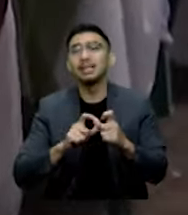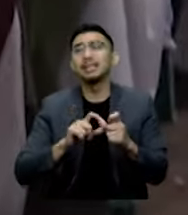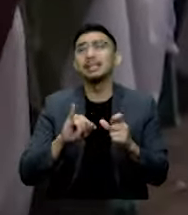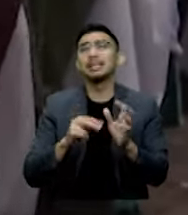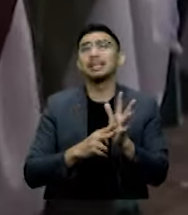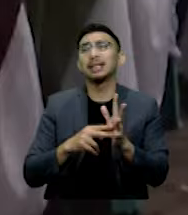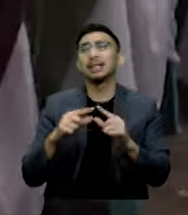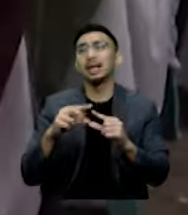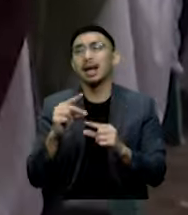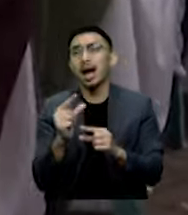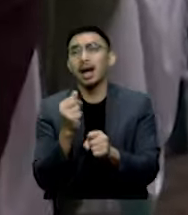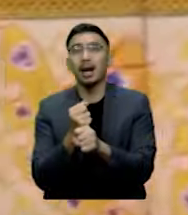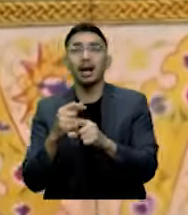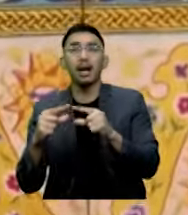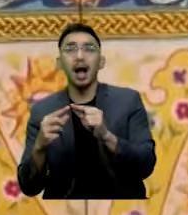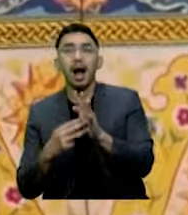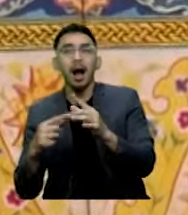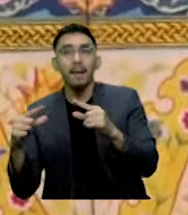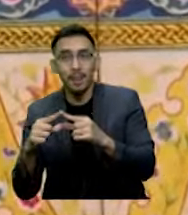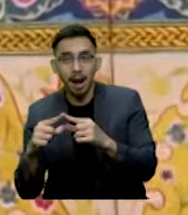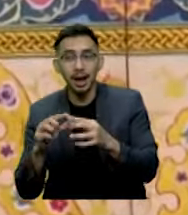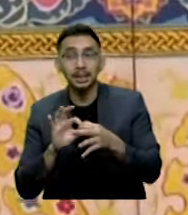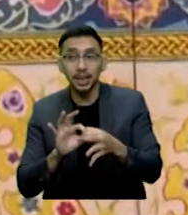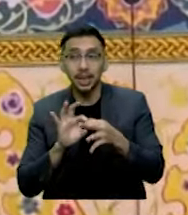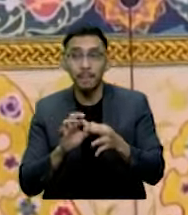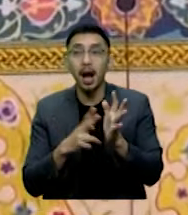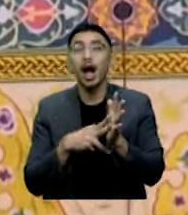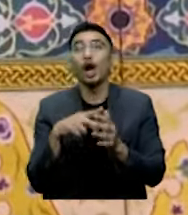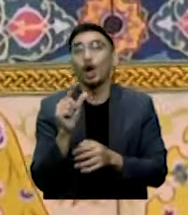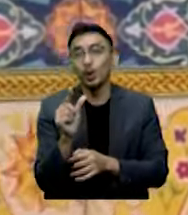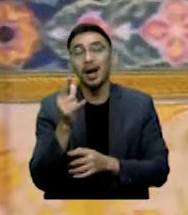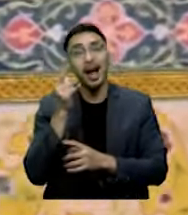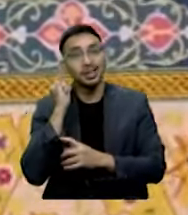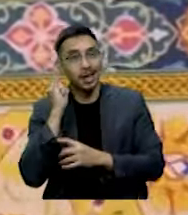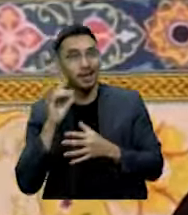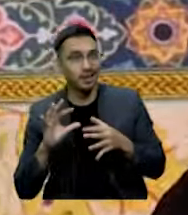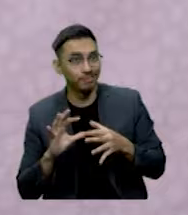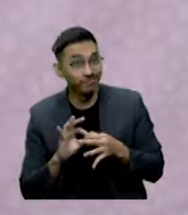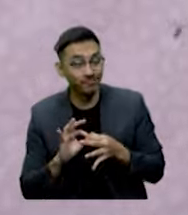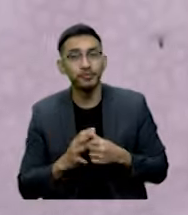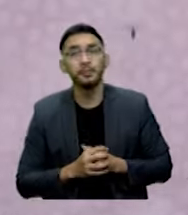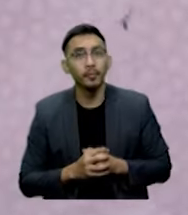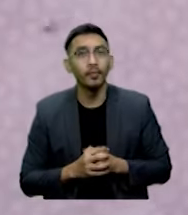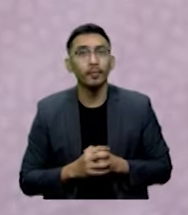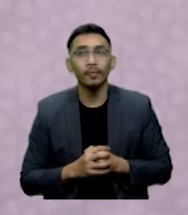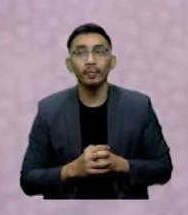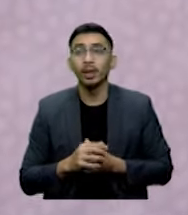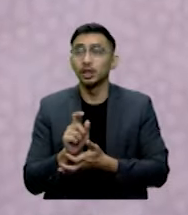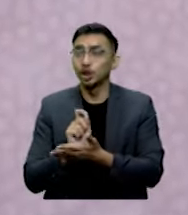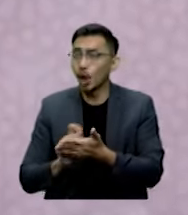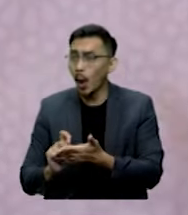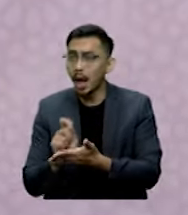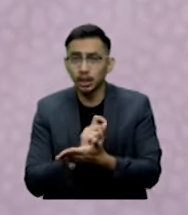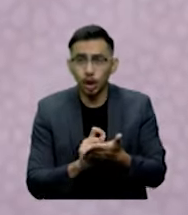Ganjar Mahfud. Ganjar mengapresiasi pengelolaan Pondok Pesantren Hamalatul Quran yang menggratiskan biaya pendidikan kepada para santri penghafal